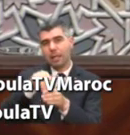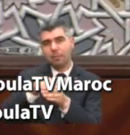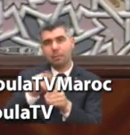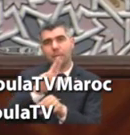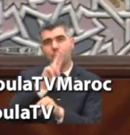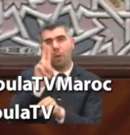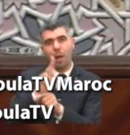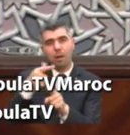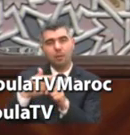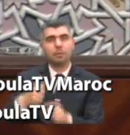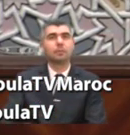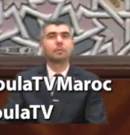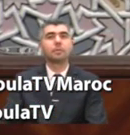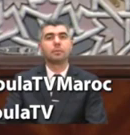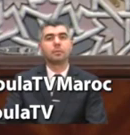التي تقومون